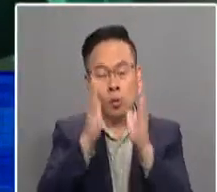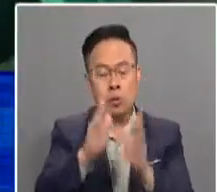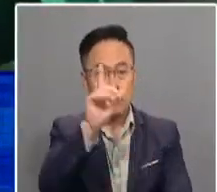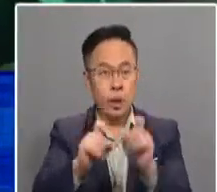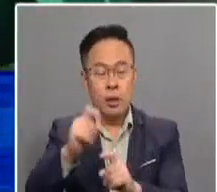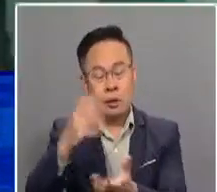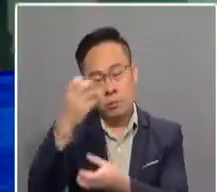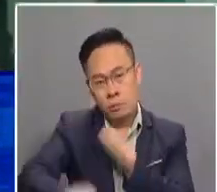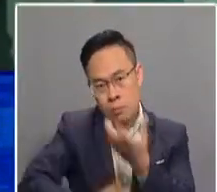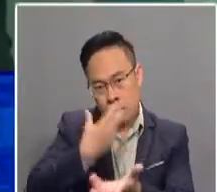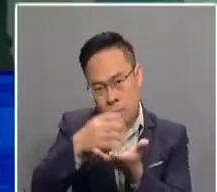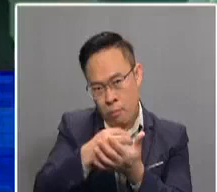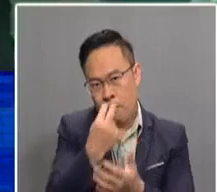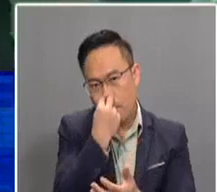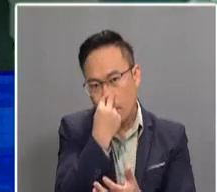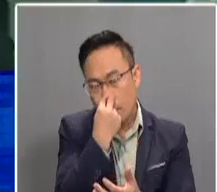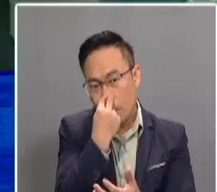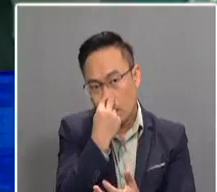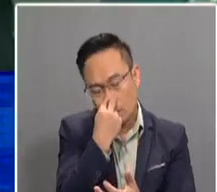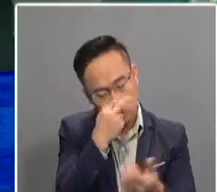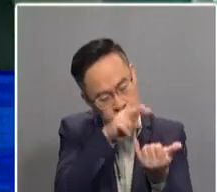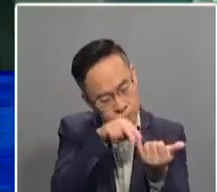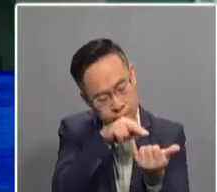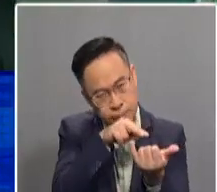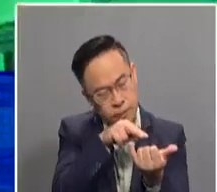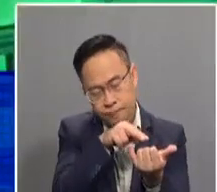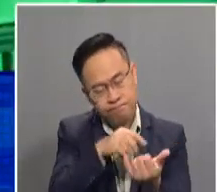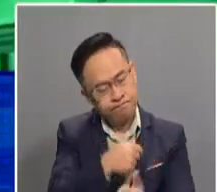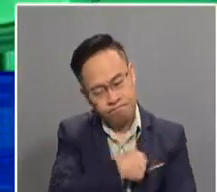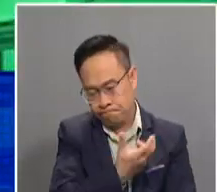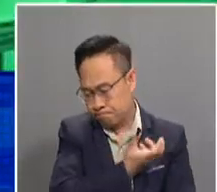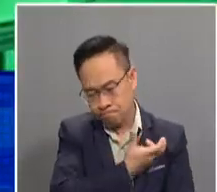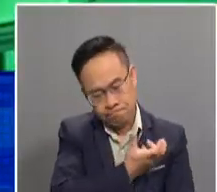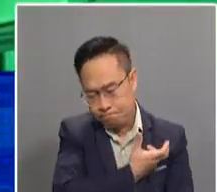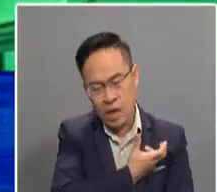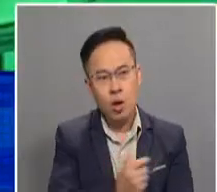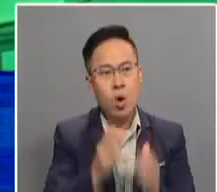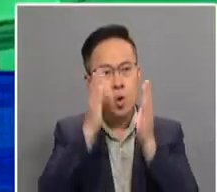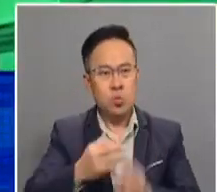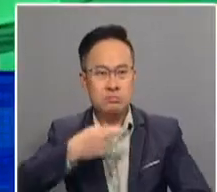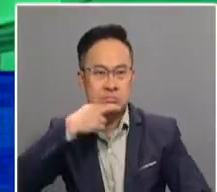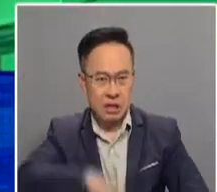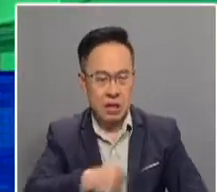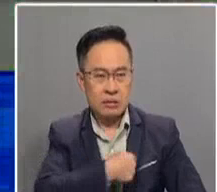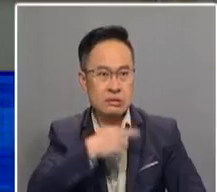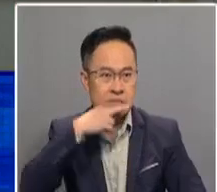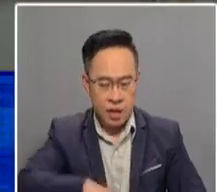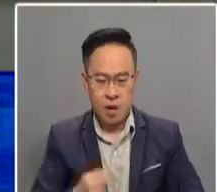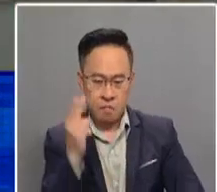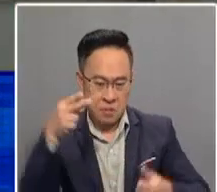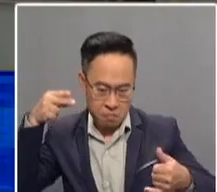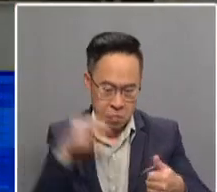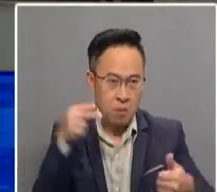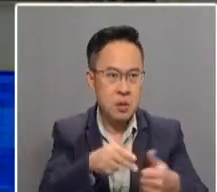ค่ะบอกว่าคือเขาก็อัดอั้นนะเขาก็บอกคนร้ายที่ลงมือก่อเหตุเนี่ยโหดเหี้ยมมากเลยใจคอโหดร้ายมากนะฮะรู้ทั้